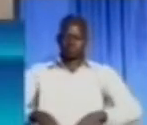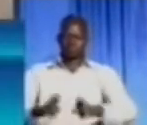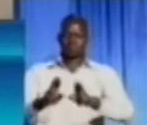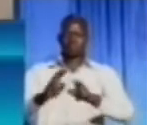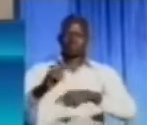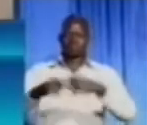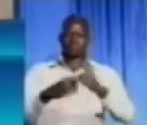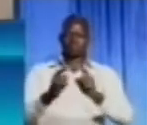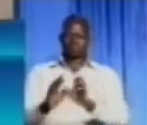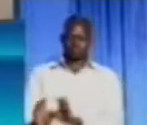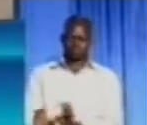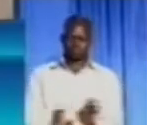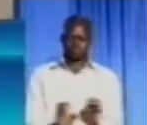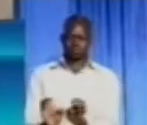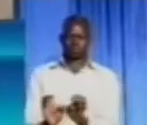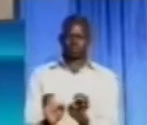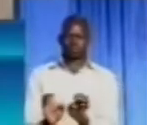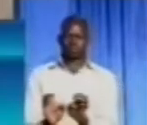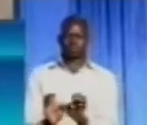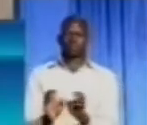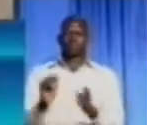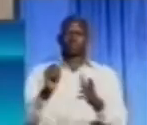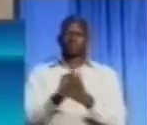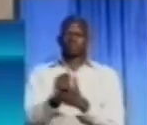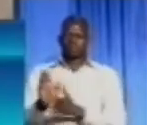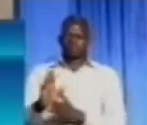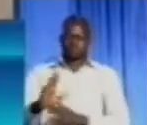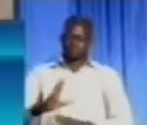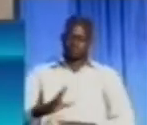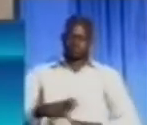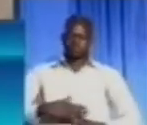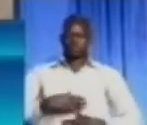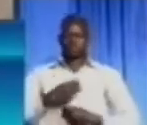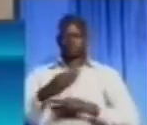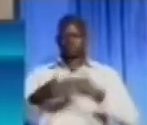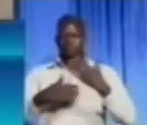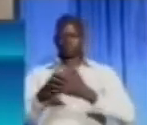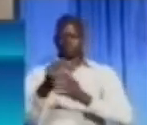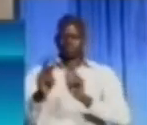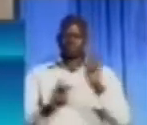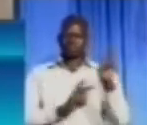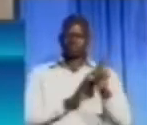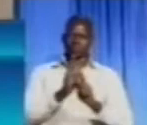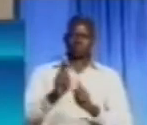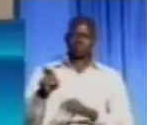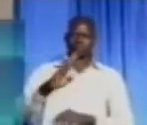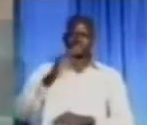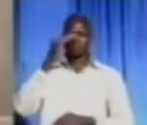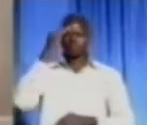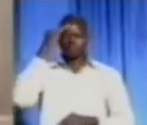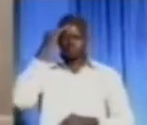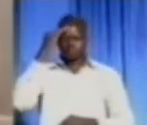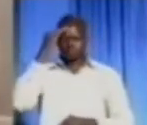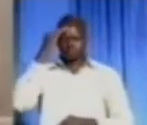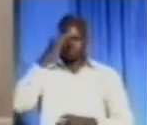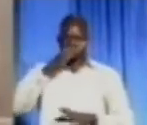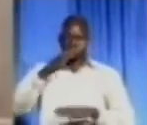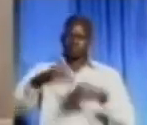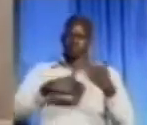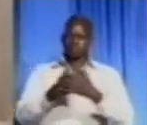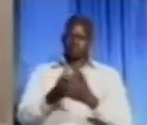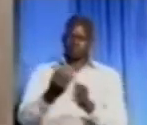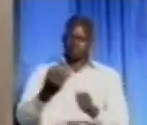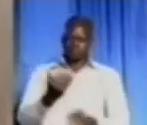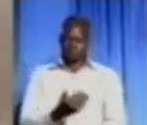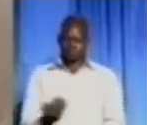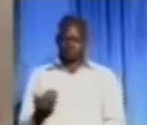réaliser et cela à la satisfaction de toute la population. Vous savez, en toutes circonstances, il y